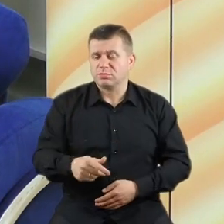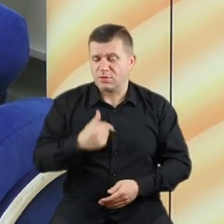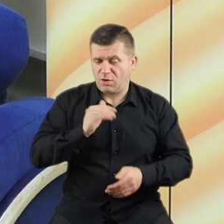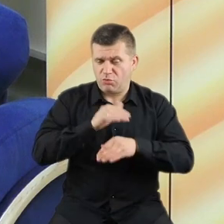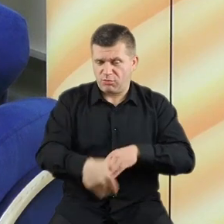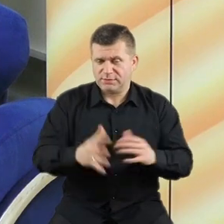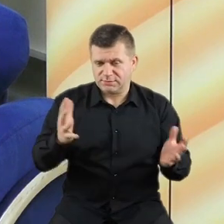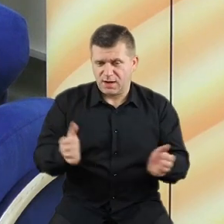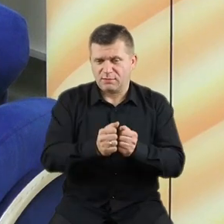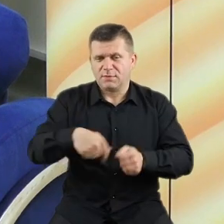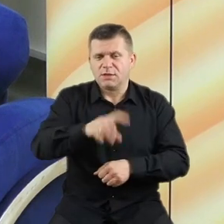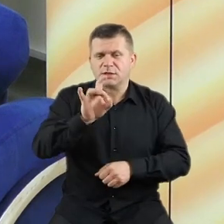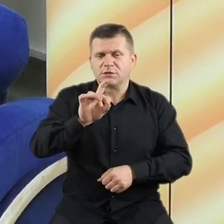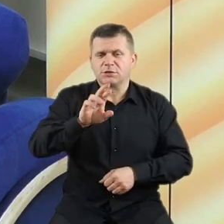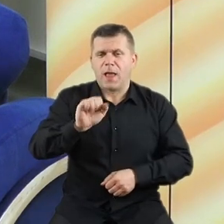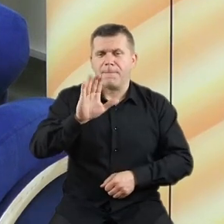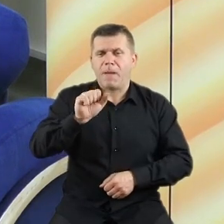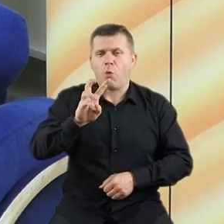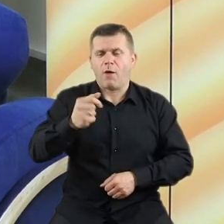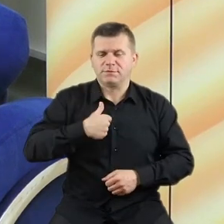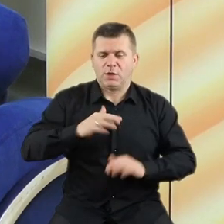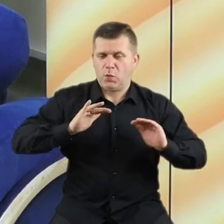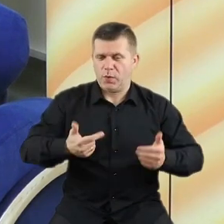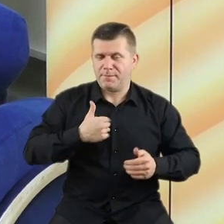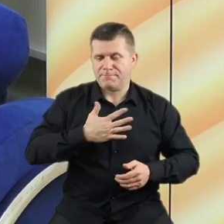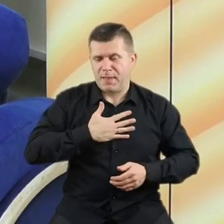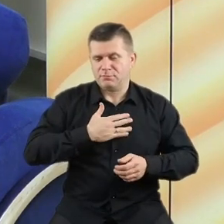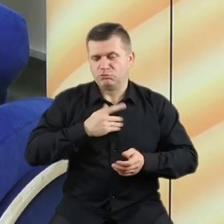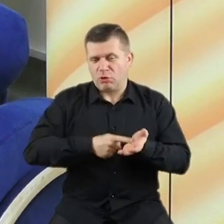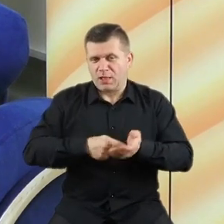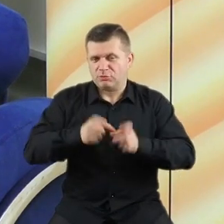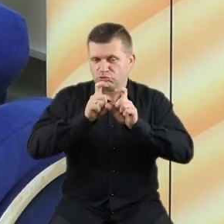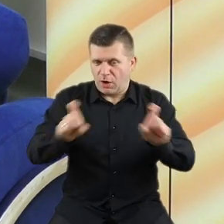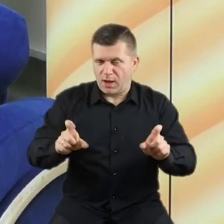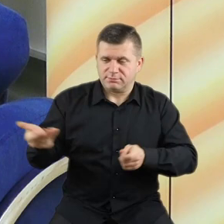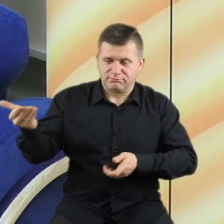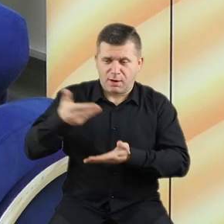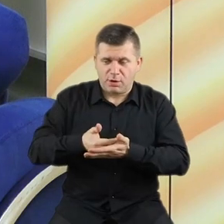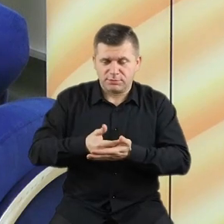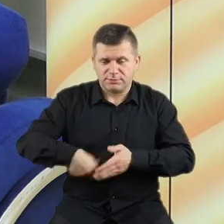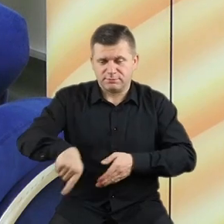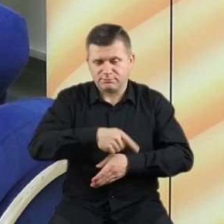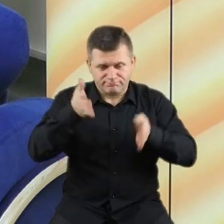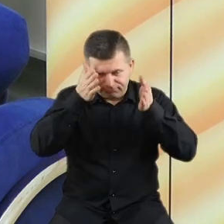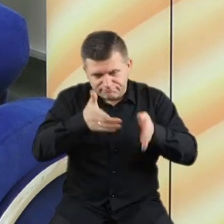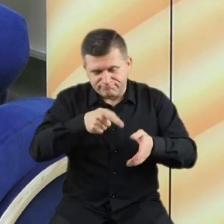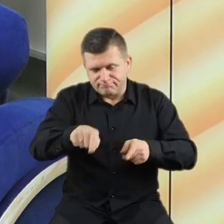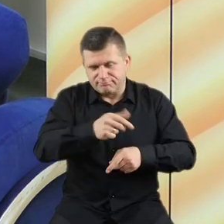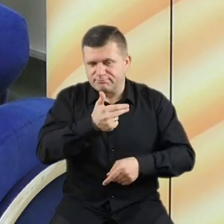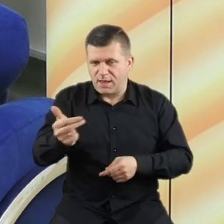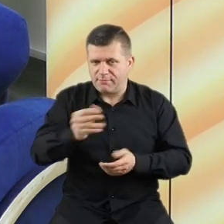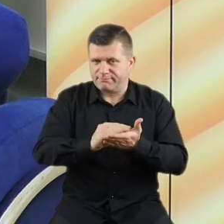Więc na szczęście znalazła się taka Grzebałkowska, która miała szansę i czas i propozycję, żeby zatrzymać się nad tym